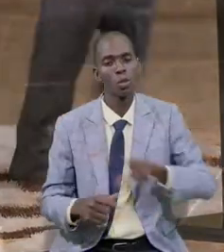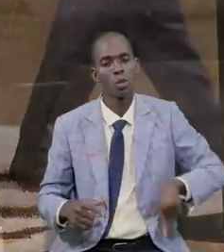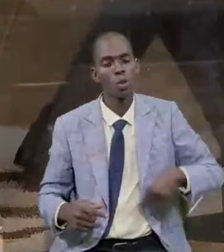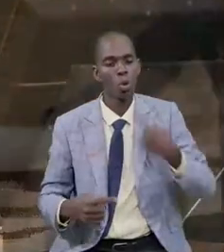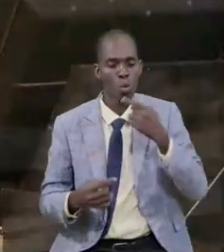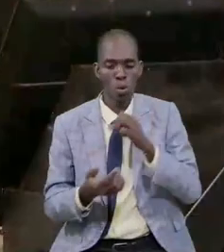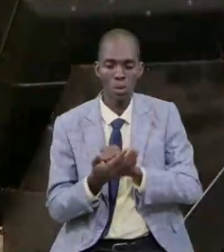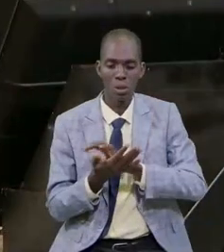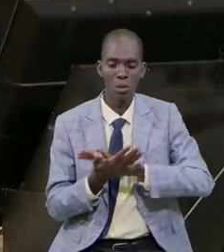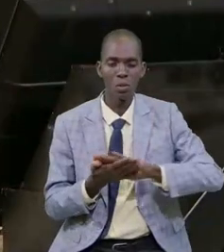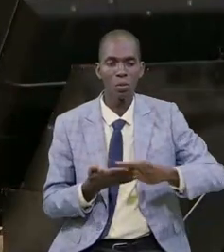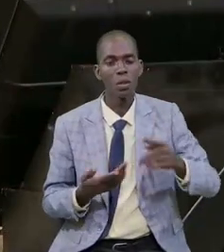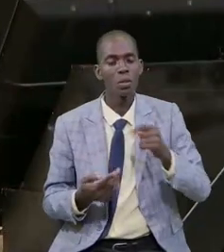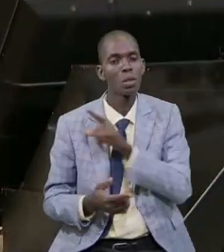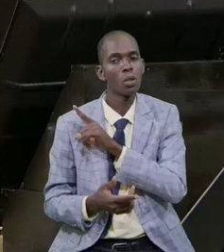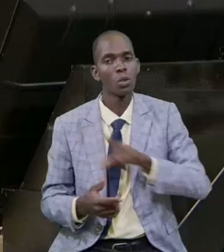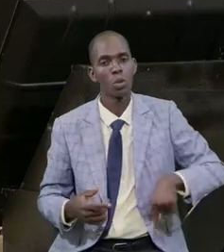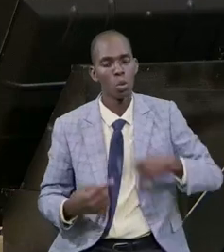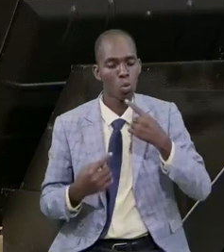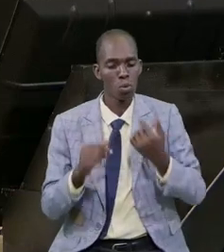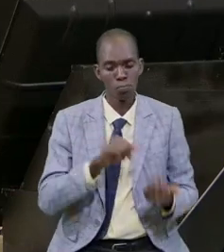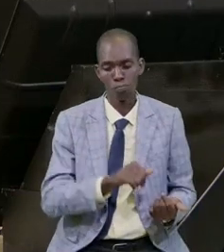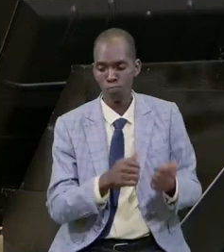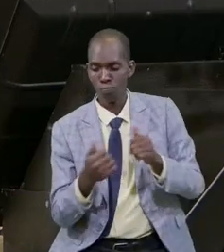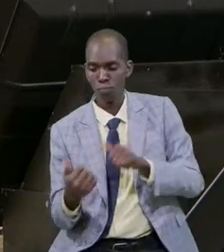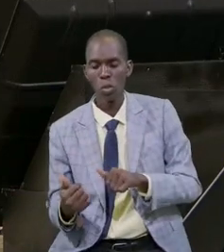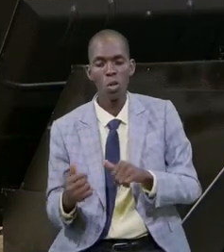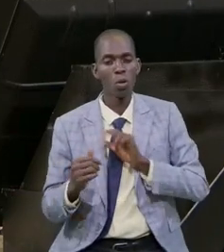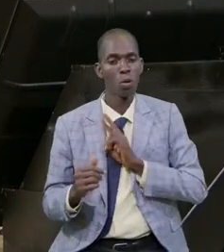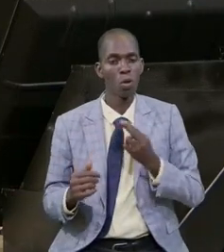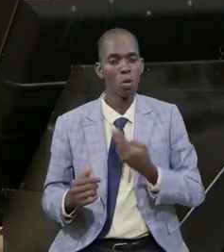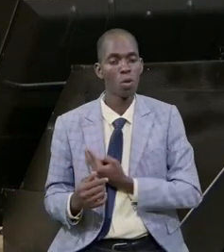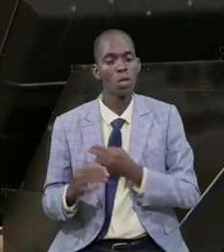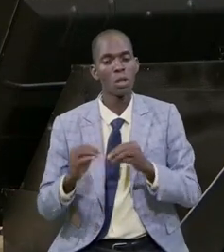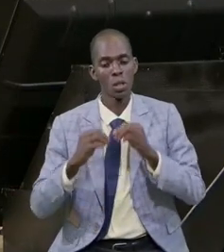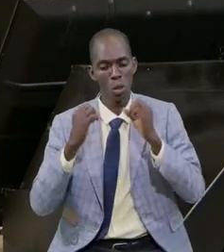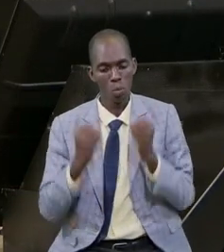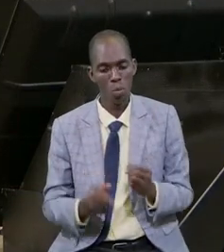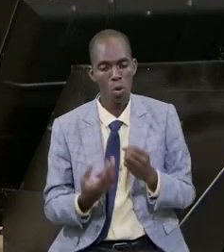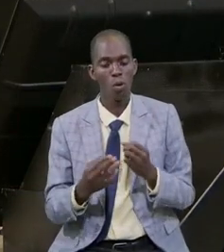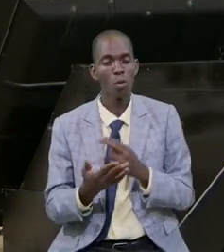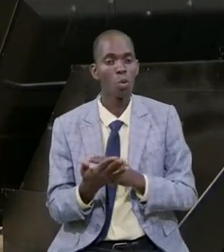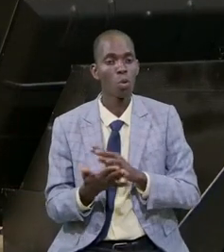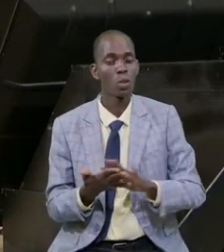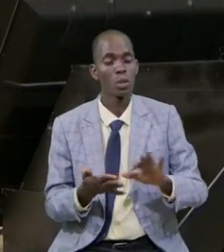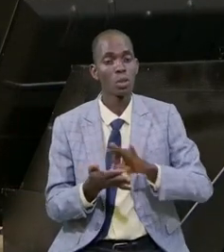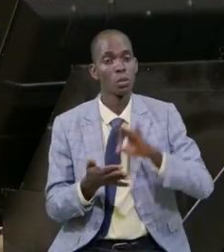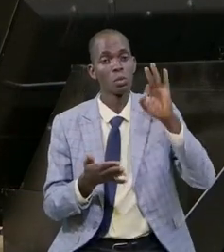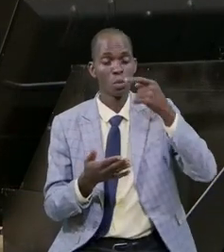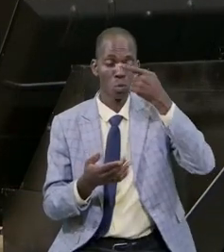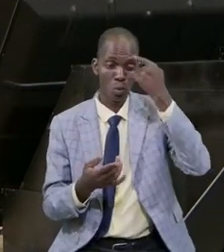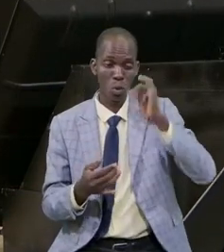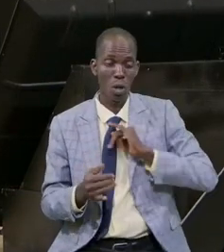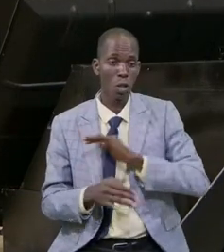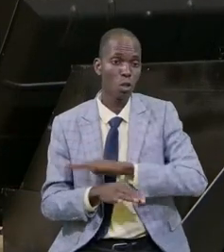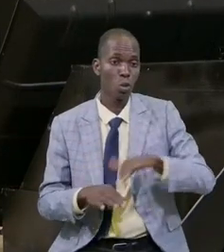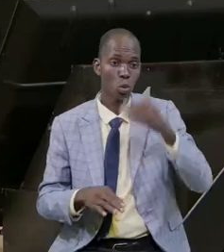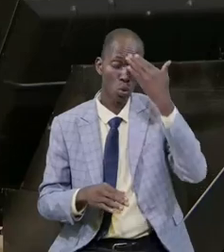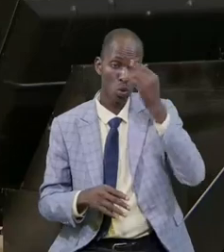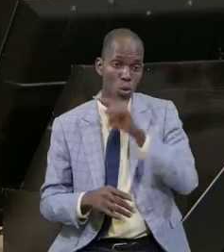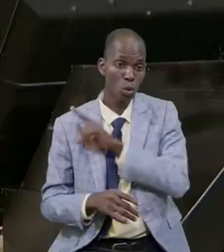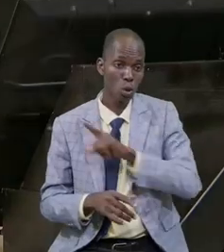sanctifie et le Seigneur qui nous immerge dans la puissance du Saint-Esprit. Parce que je ne connais pas le Seigneur,